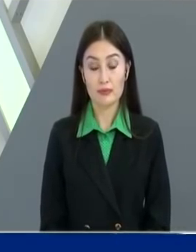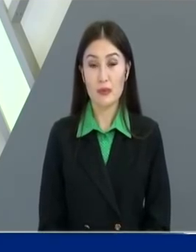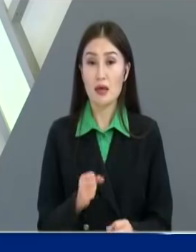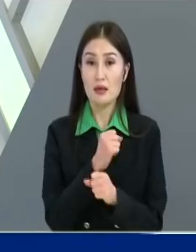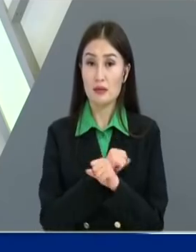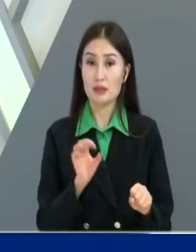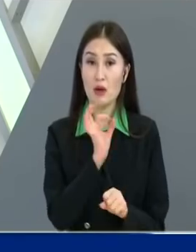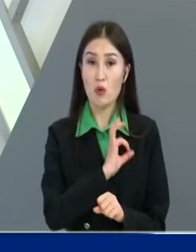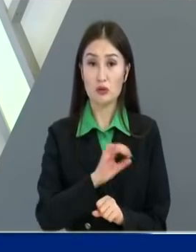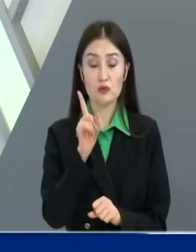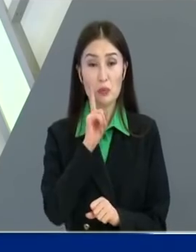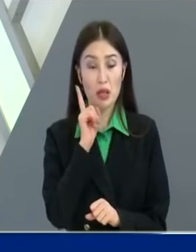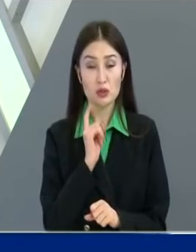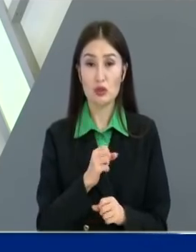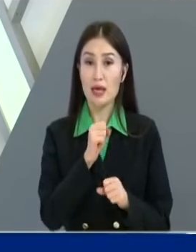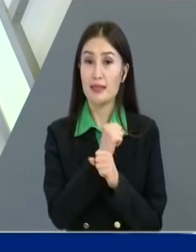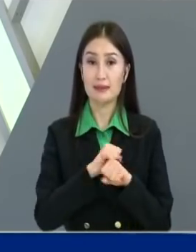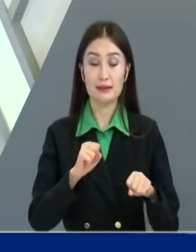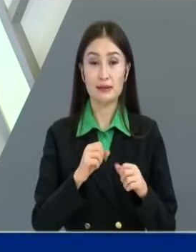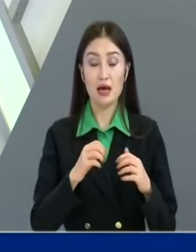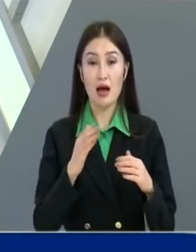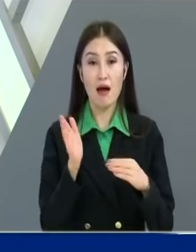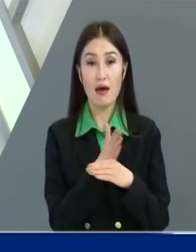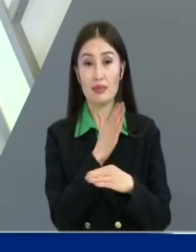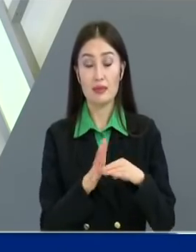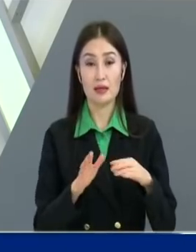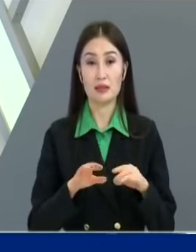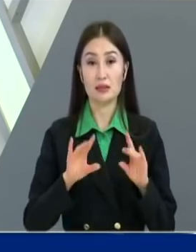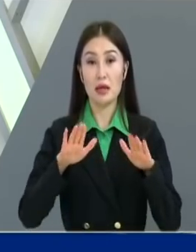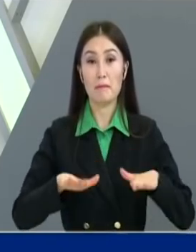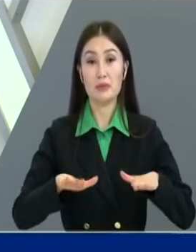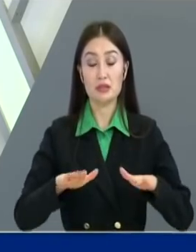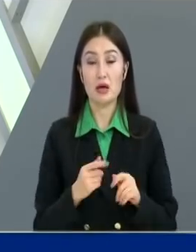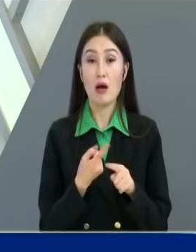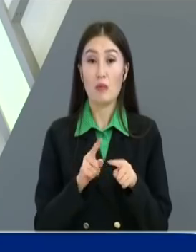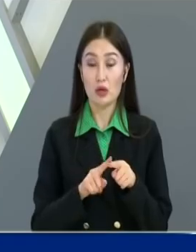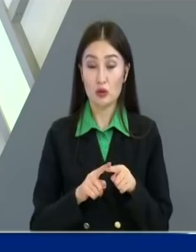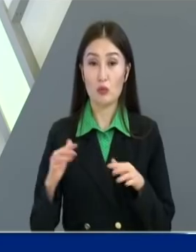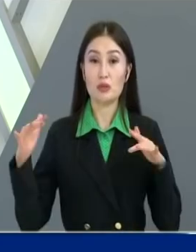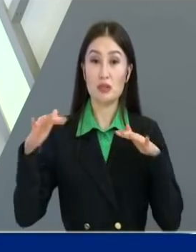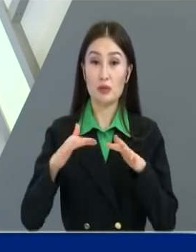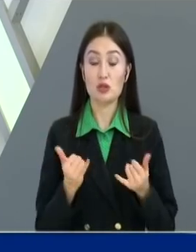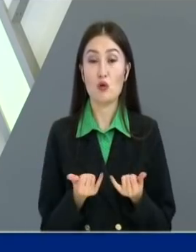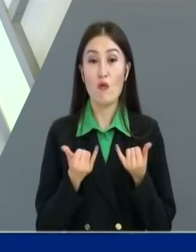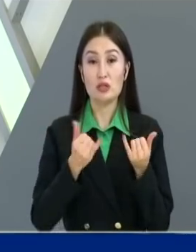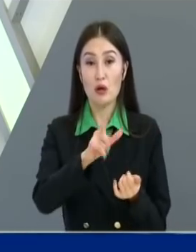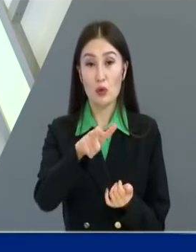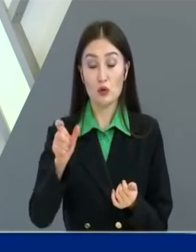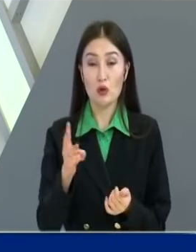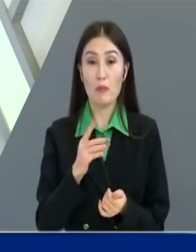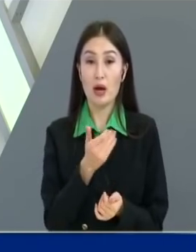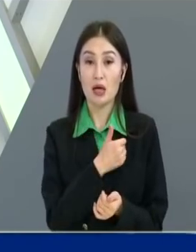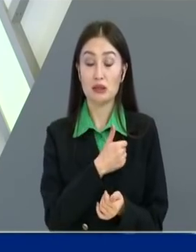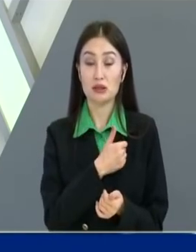Нельзя пользоваться молодежью, нельзя делить портфели незаконно. Я думаю, из-за этого сюда собираются уважаемые люди, старейшины. Мы хотим, чтобы в стране